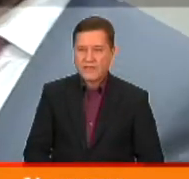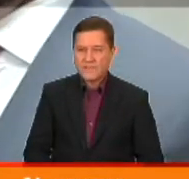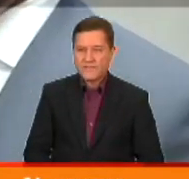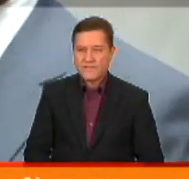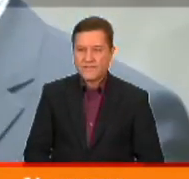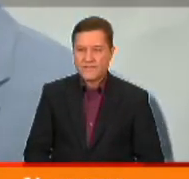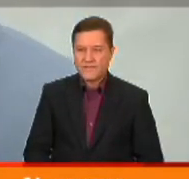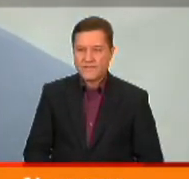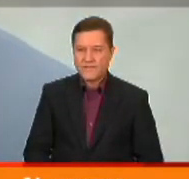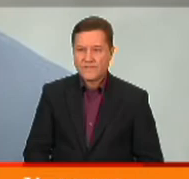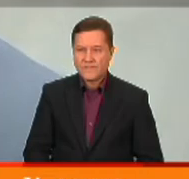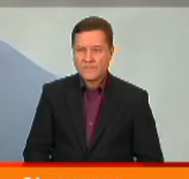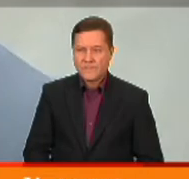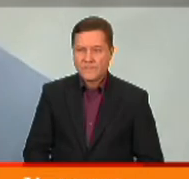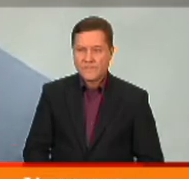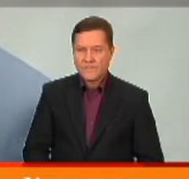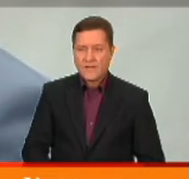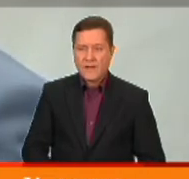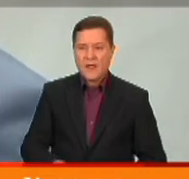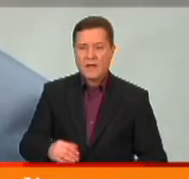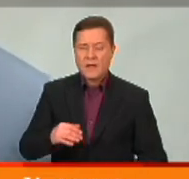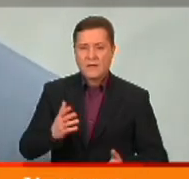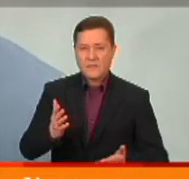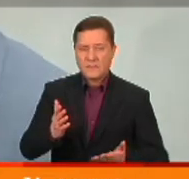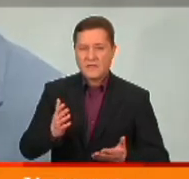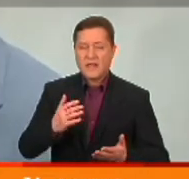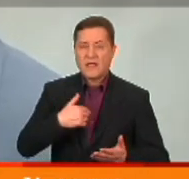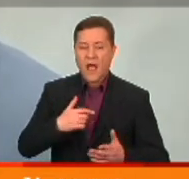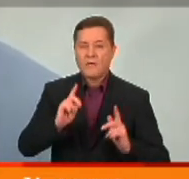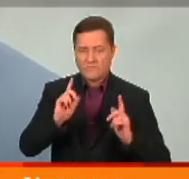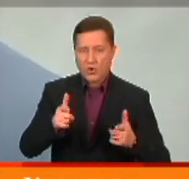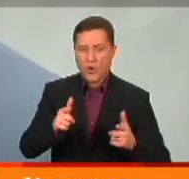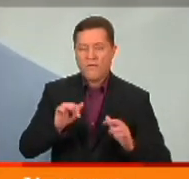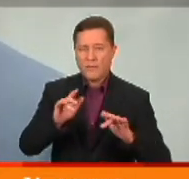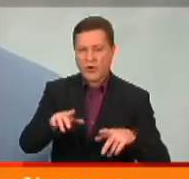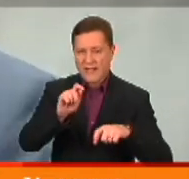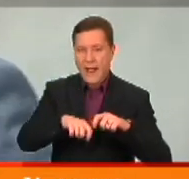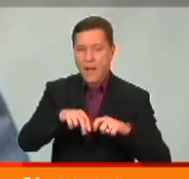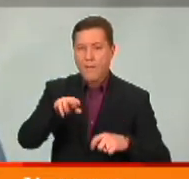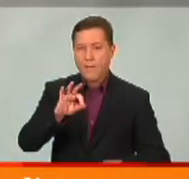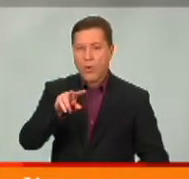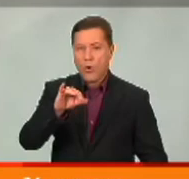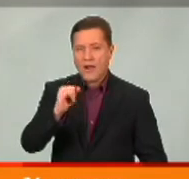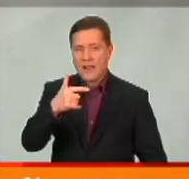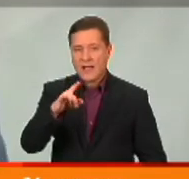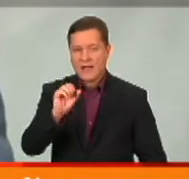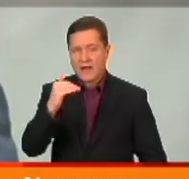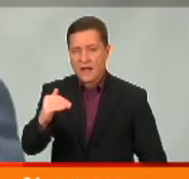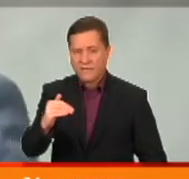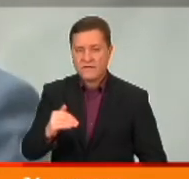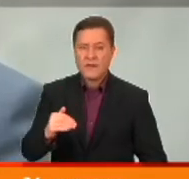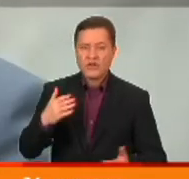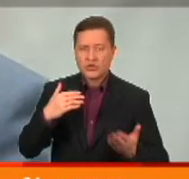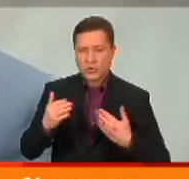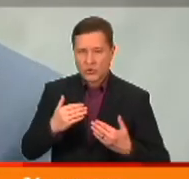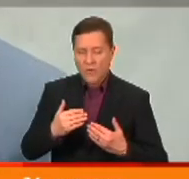Звертався до вас вже стосовно, що готовий пройти поліграф з усіх питань. І також з того листа, я ще використовую, це